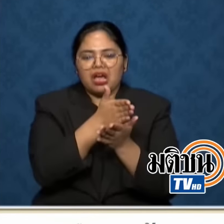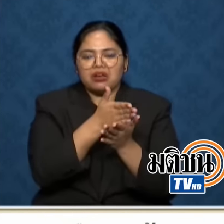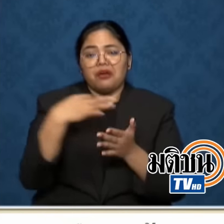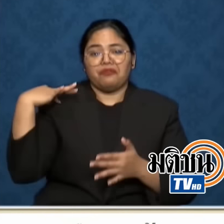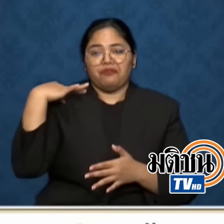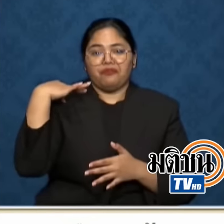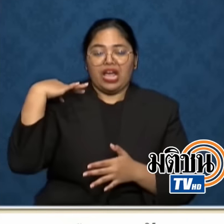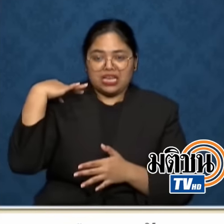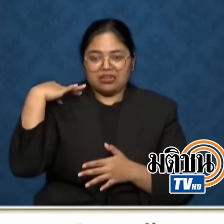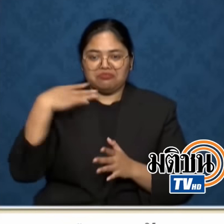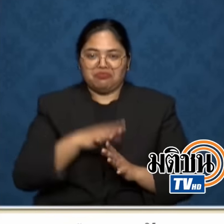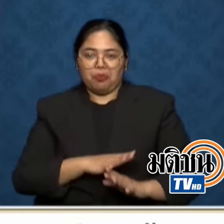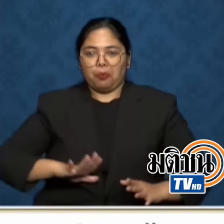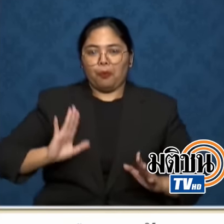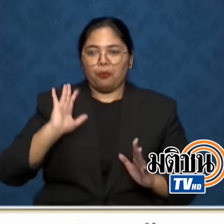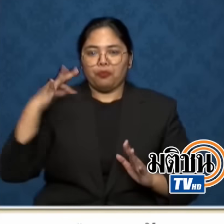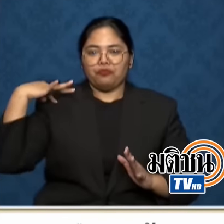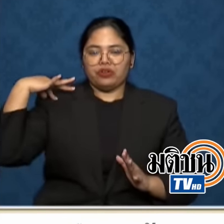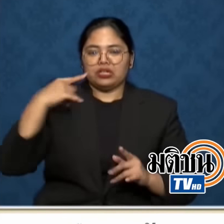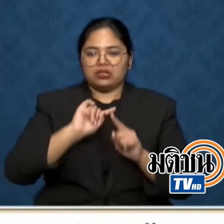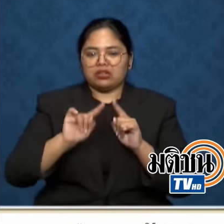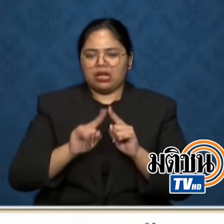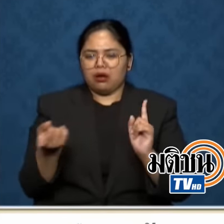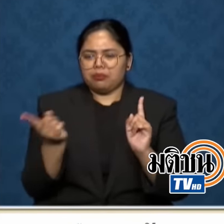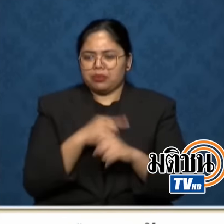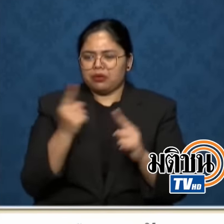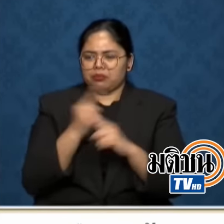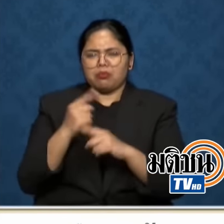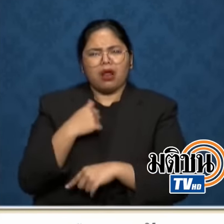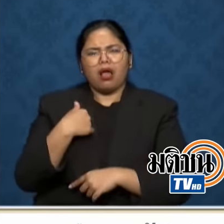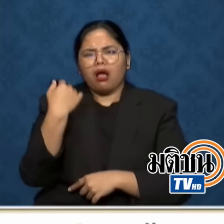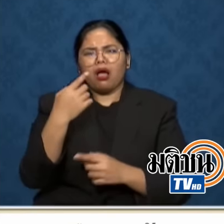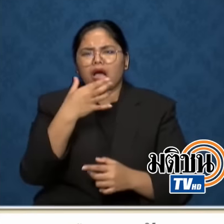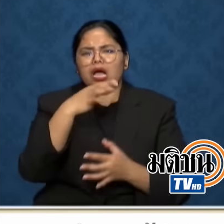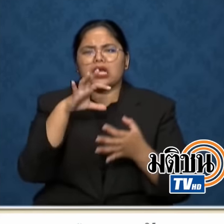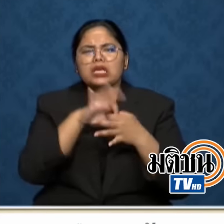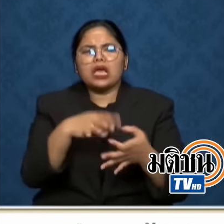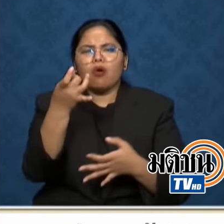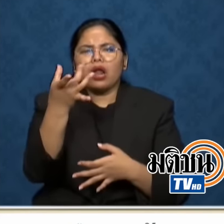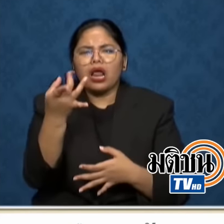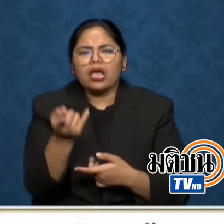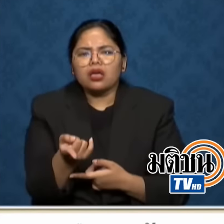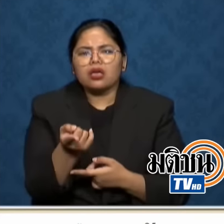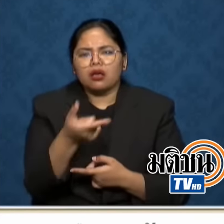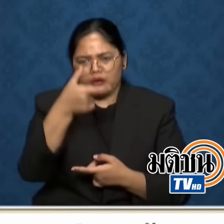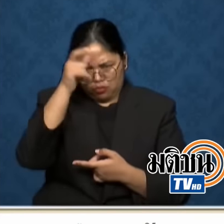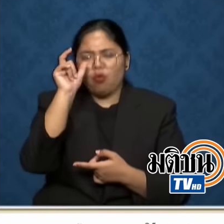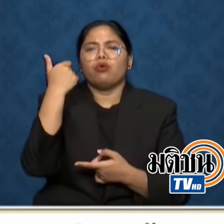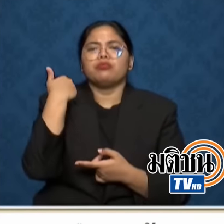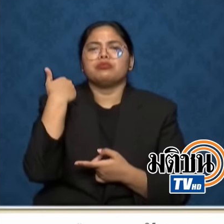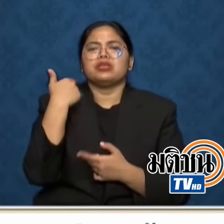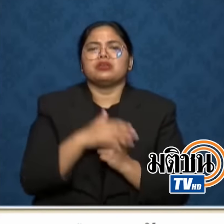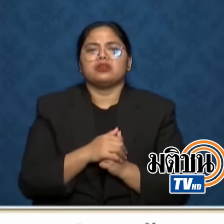ฟชั่นเนี่ยก็มีท่านนึงออกไปแล้วท่านใหม่มาผมก็งงให้เกี่ยวอะไรด้วยเหรออันนี้คือทำรีเทลไม่ใช่เหรอนะครับผมก็งงม